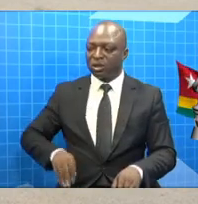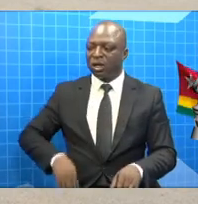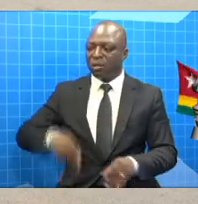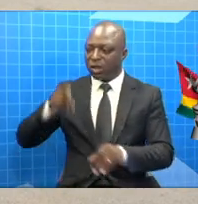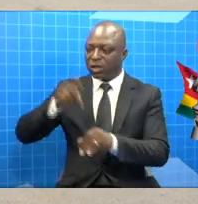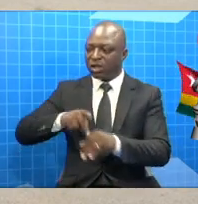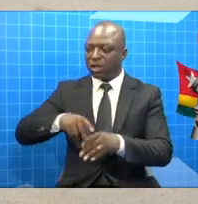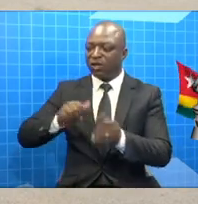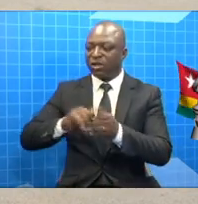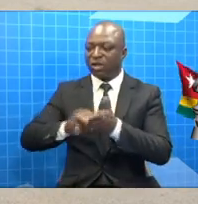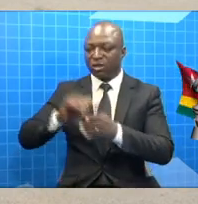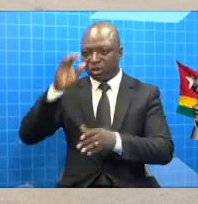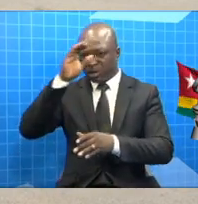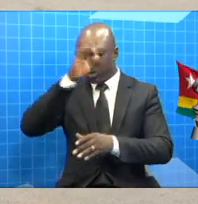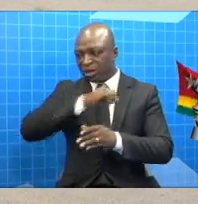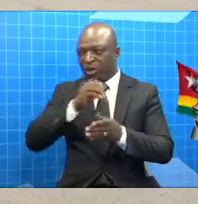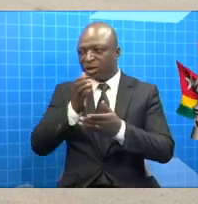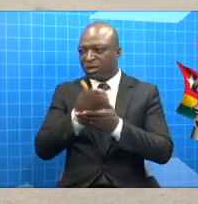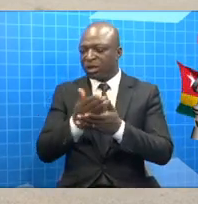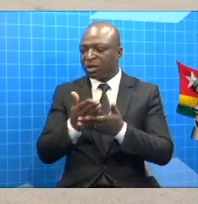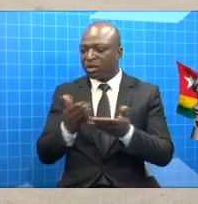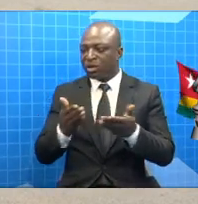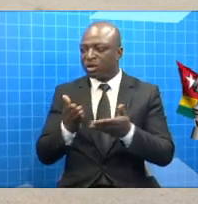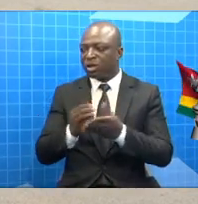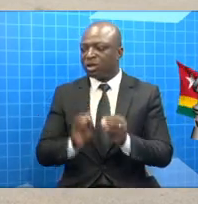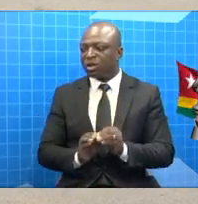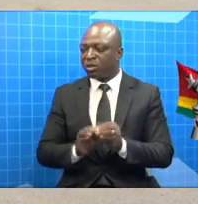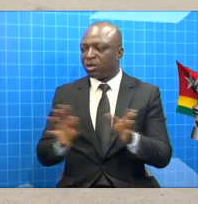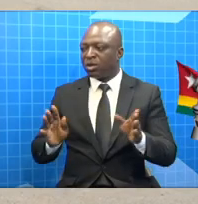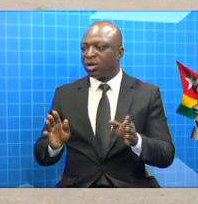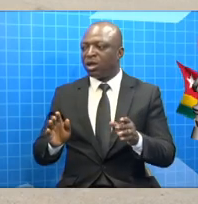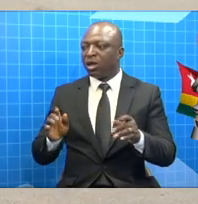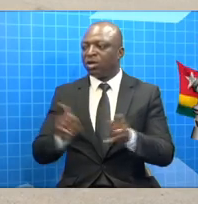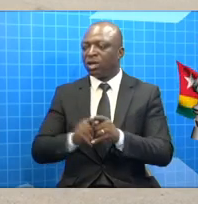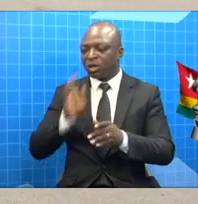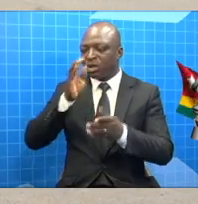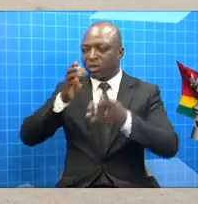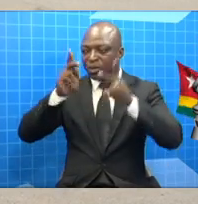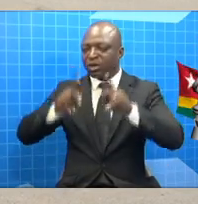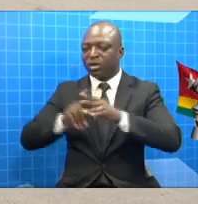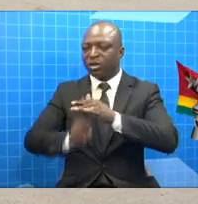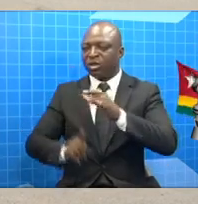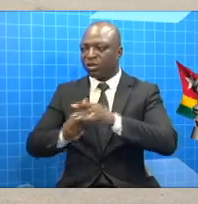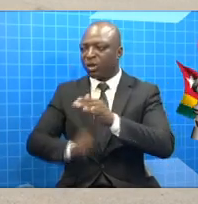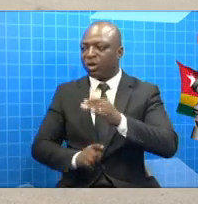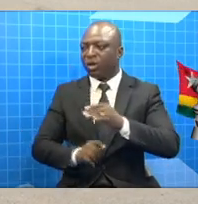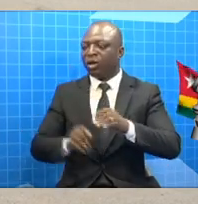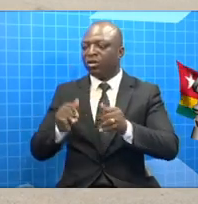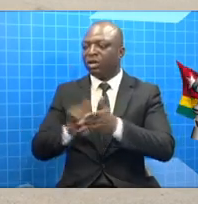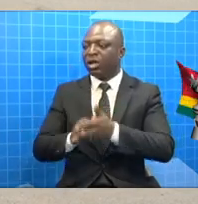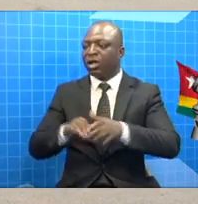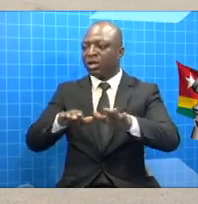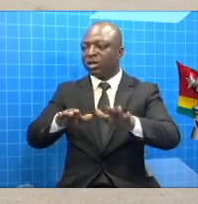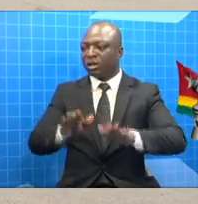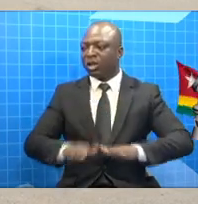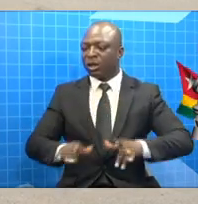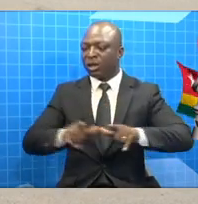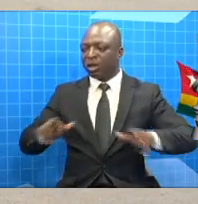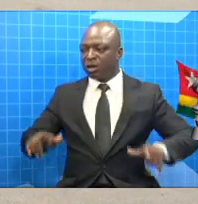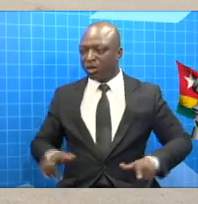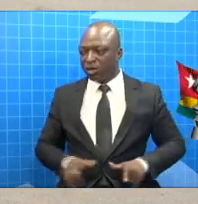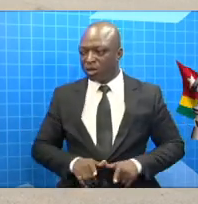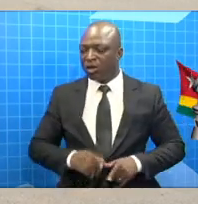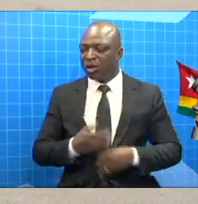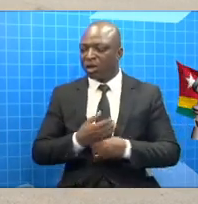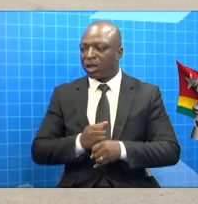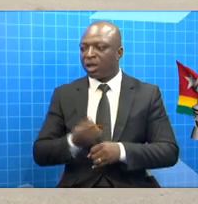la détection des stupéfiants, des explosifs et la recherche des personnes disparues ou ensevelies sous les décombres.